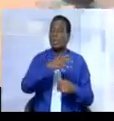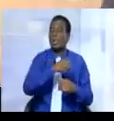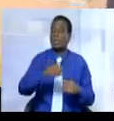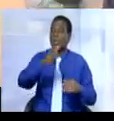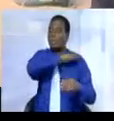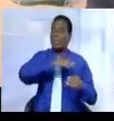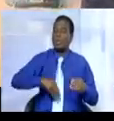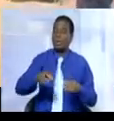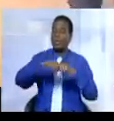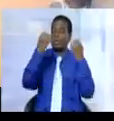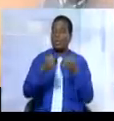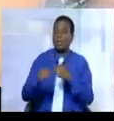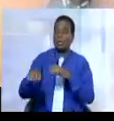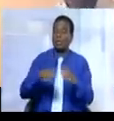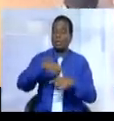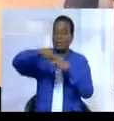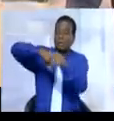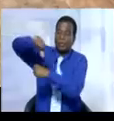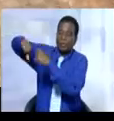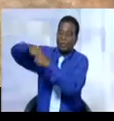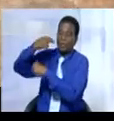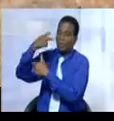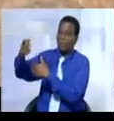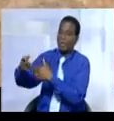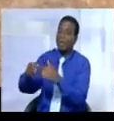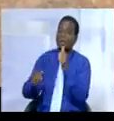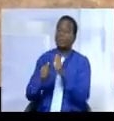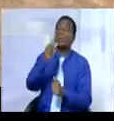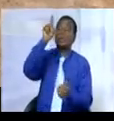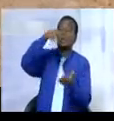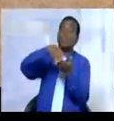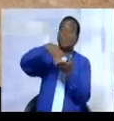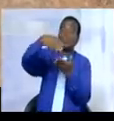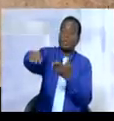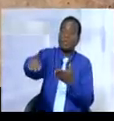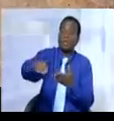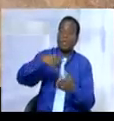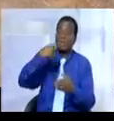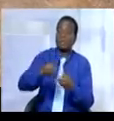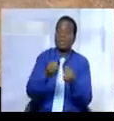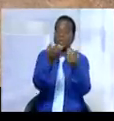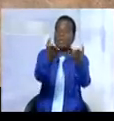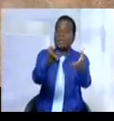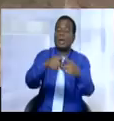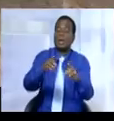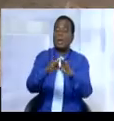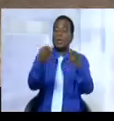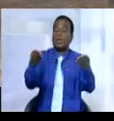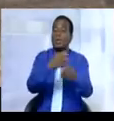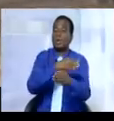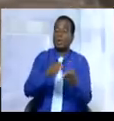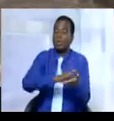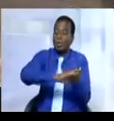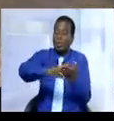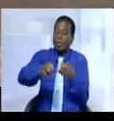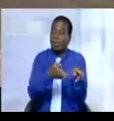équipe ont d'ailleurs fait le tour des chantiers. C'est plus d'un milliard de francs CFA qui sera consacré à l'ouverture et au